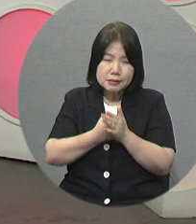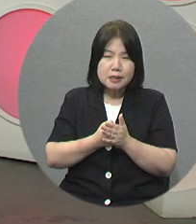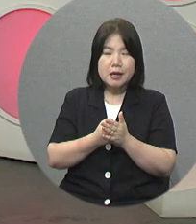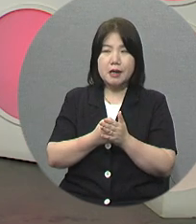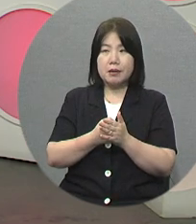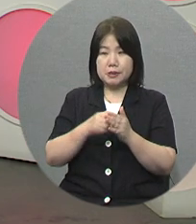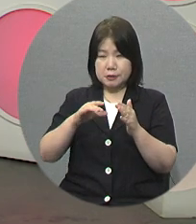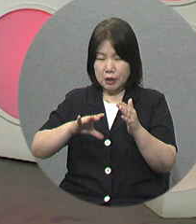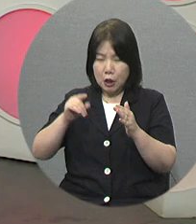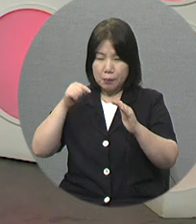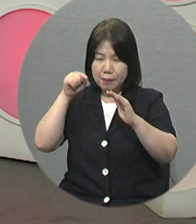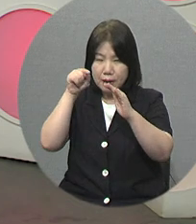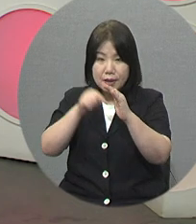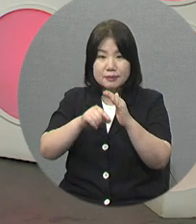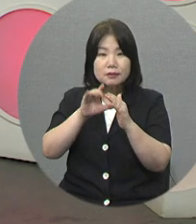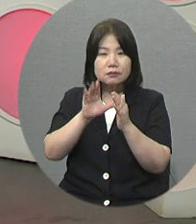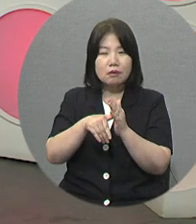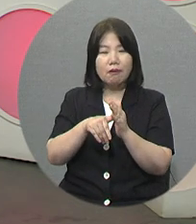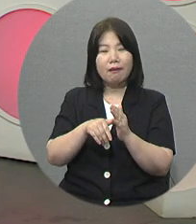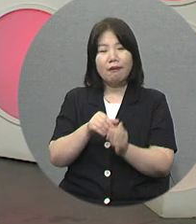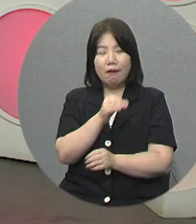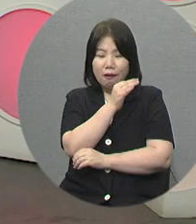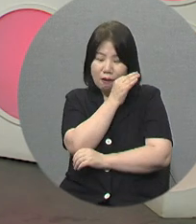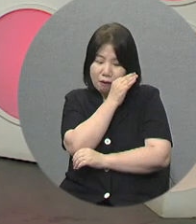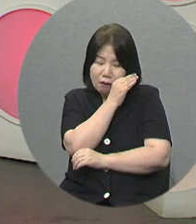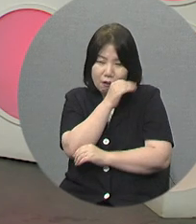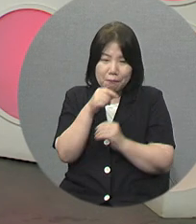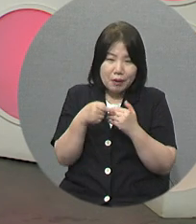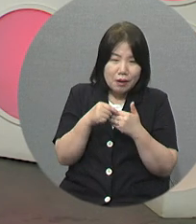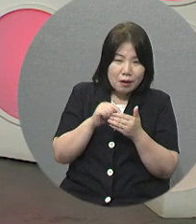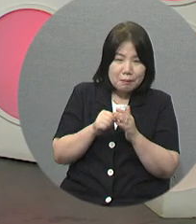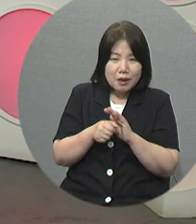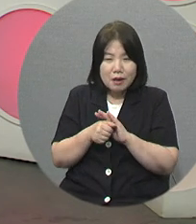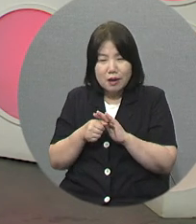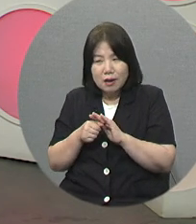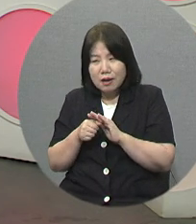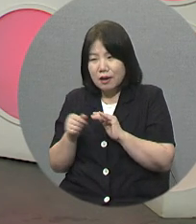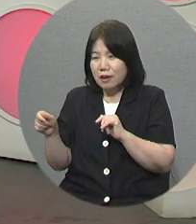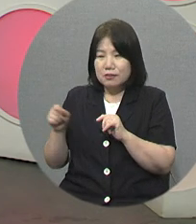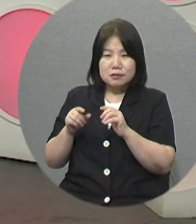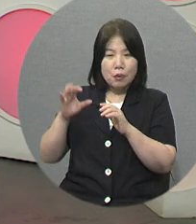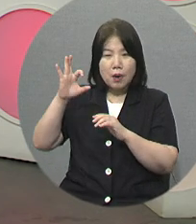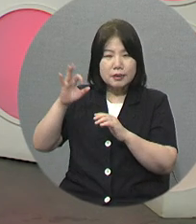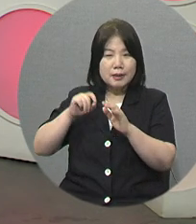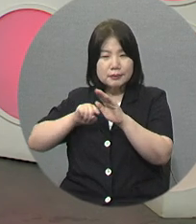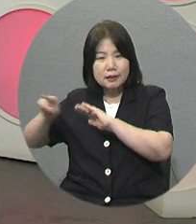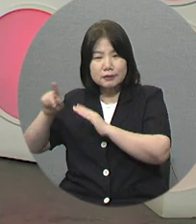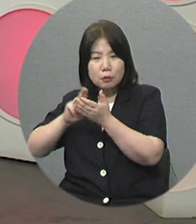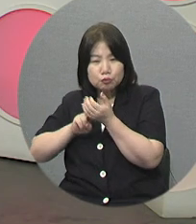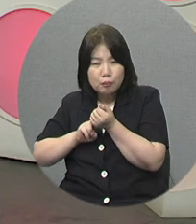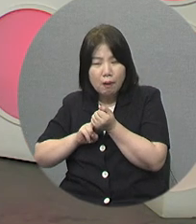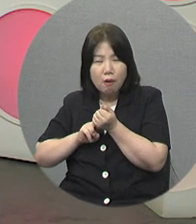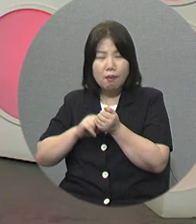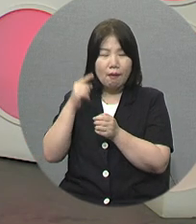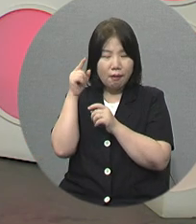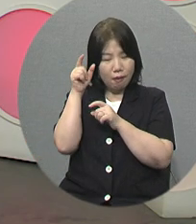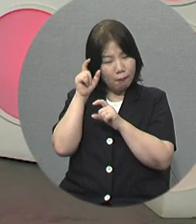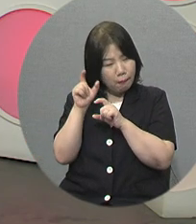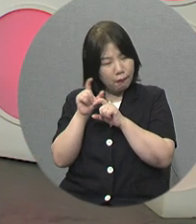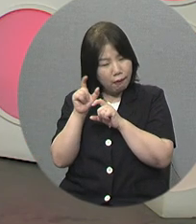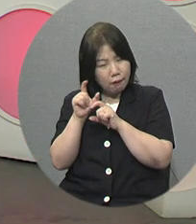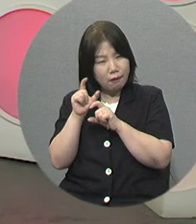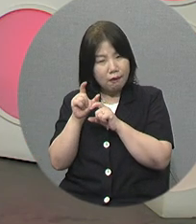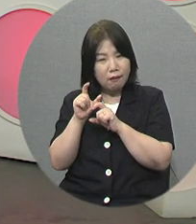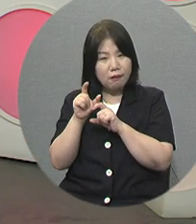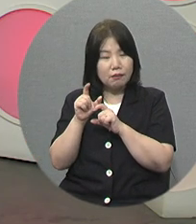복지관에 처음 간 날 왠지 부끄러운 마음이 들어 화장실로 숨어 이런 저런 생각을